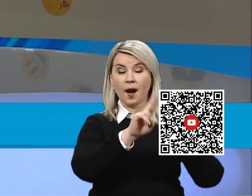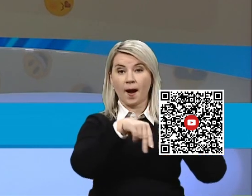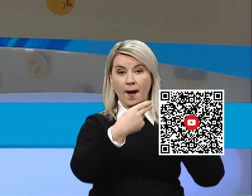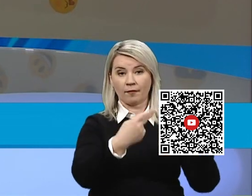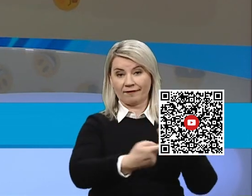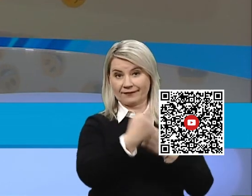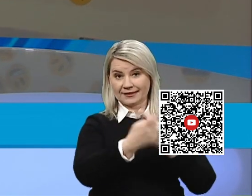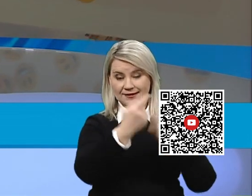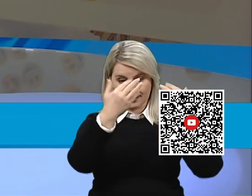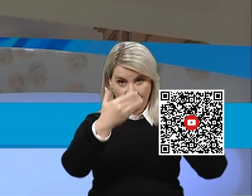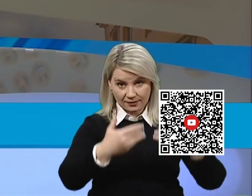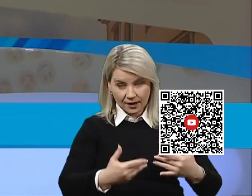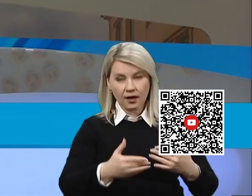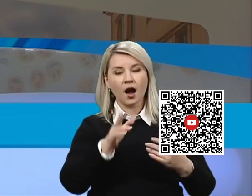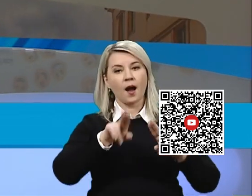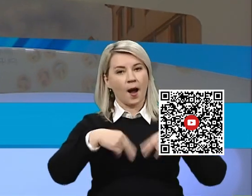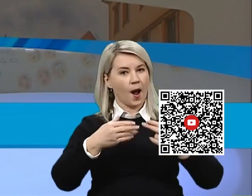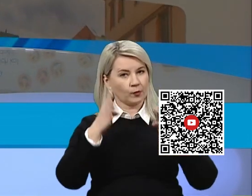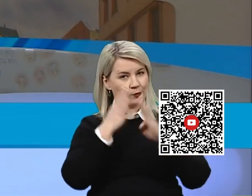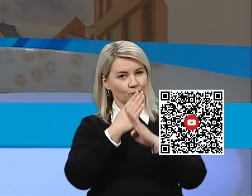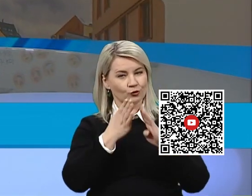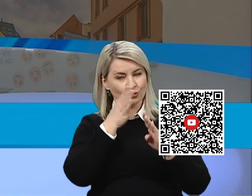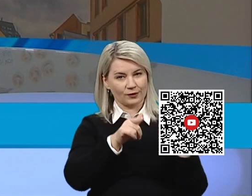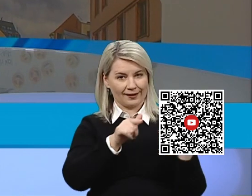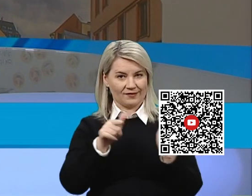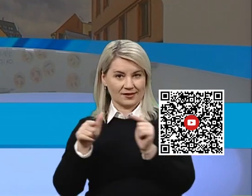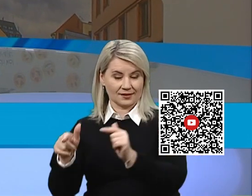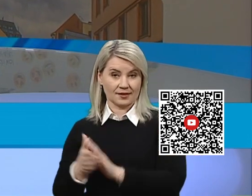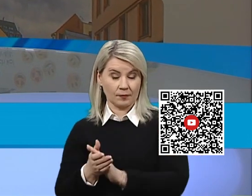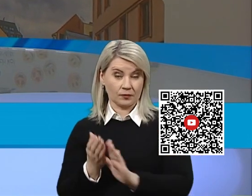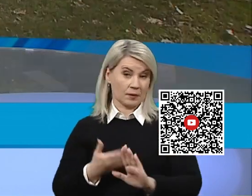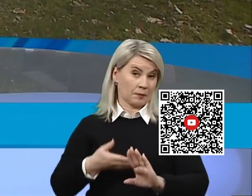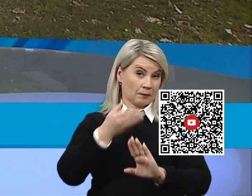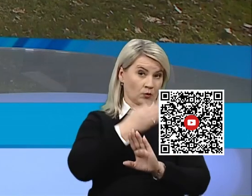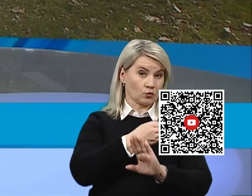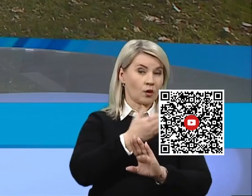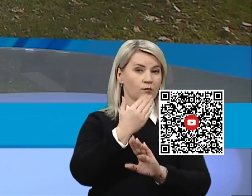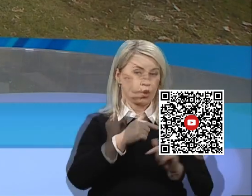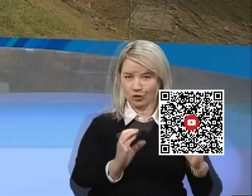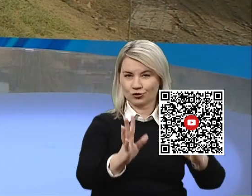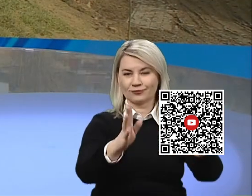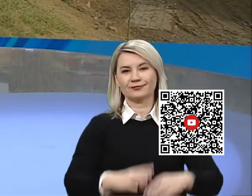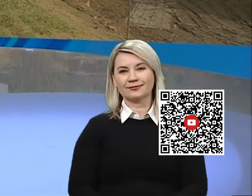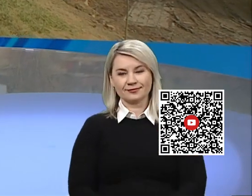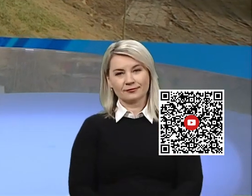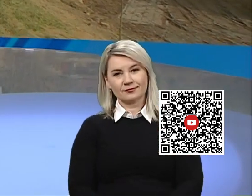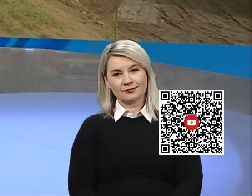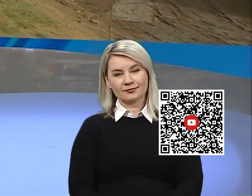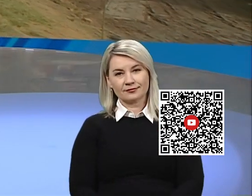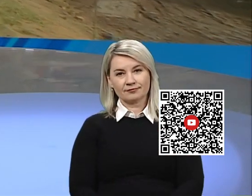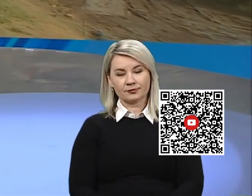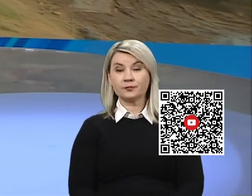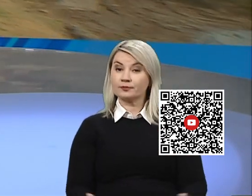tom, do čeho bude investovat. V uplynulém období takto podpořil přes 40 záměrů. Rozhodnutí,